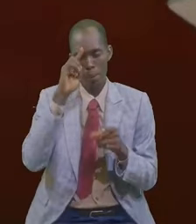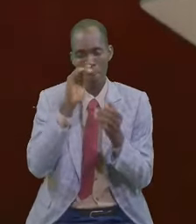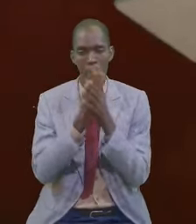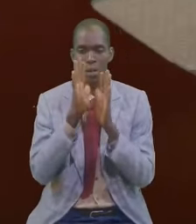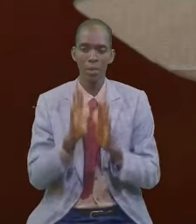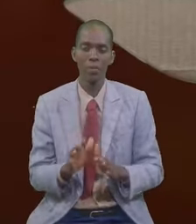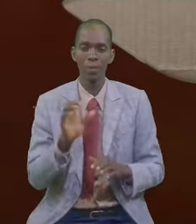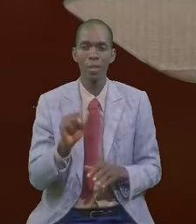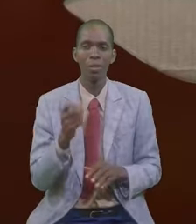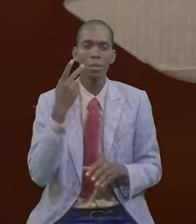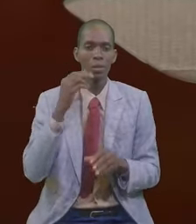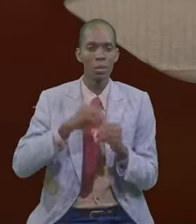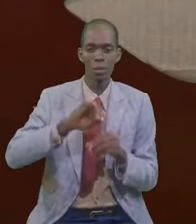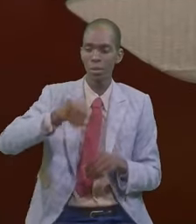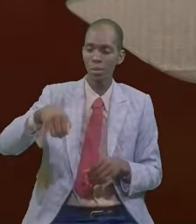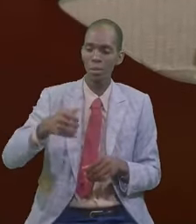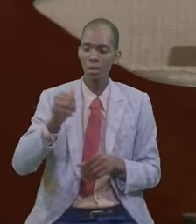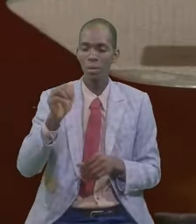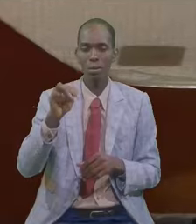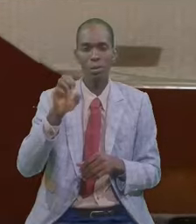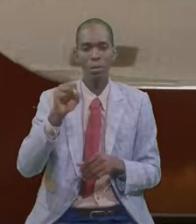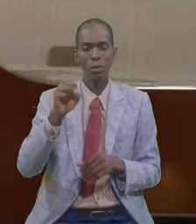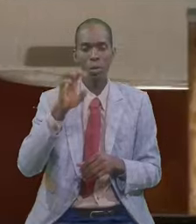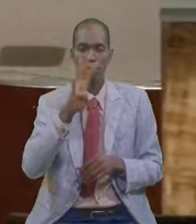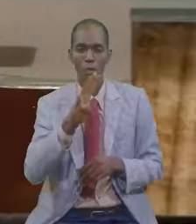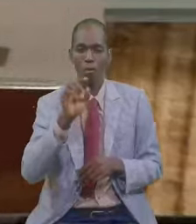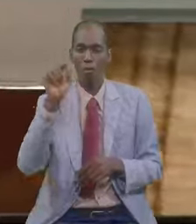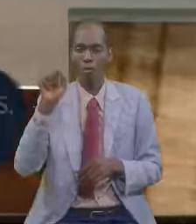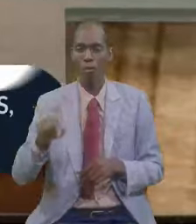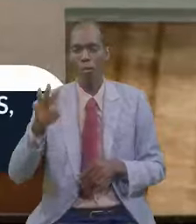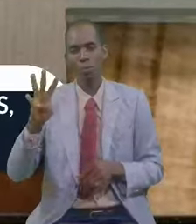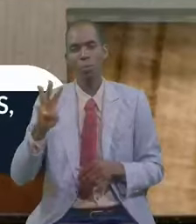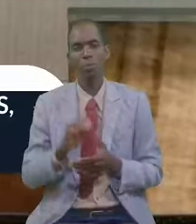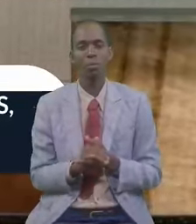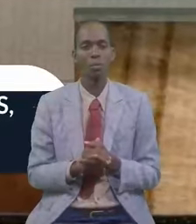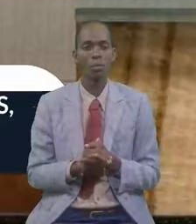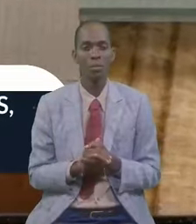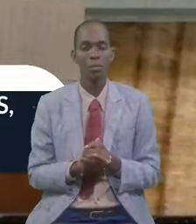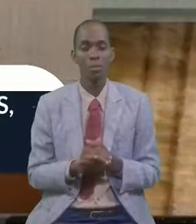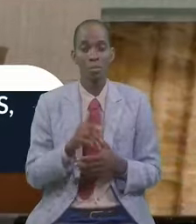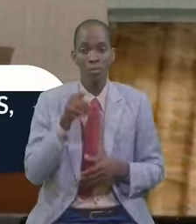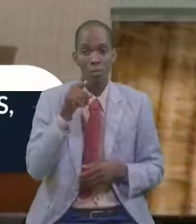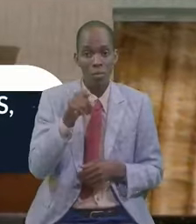Jacques, chapitre 4, verset 4. Jacques 4, 4.